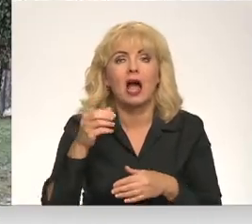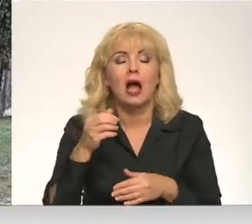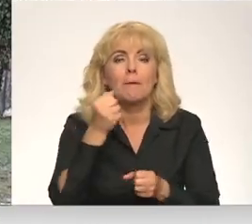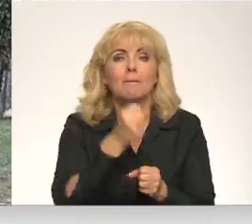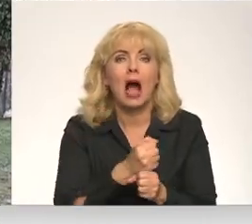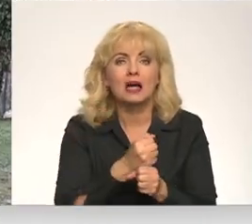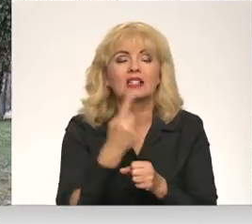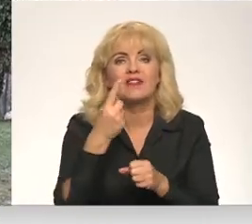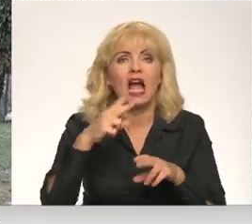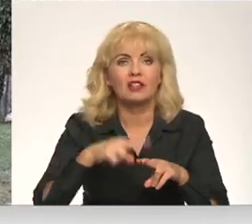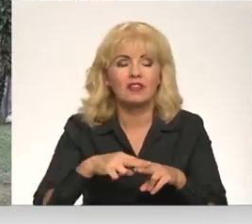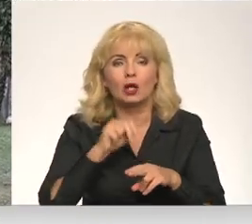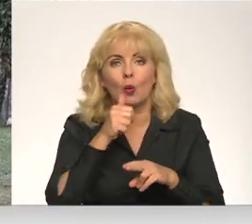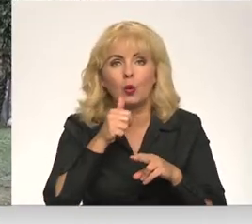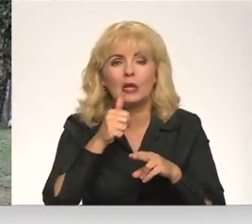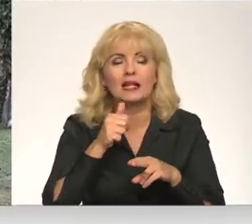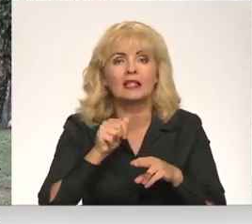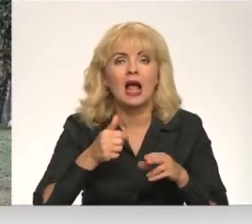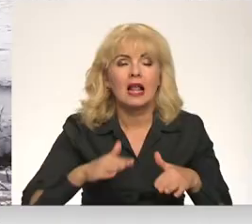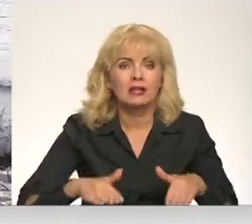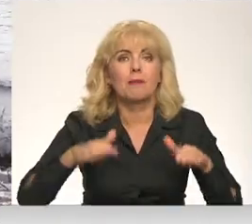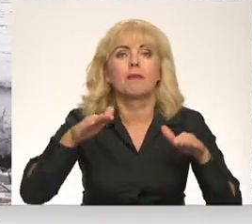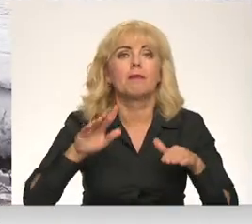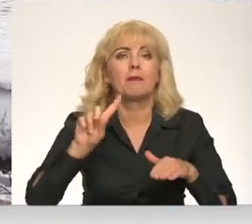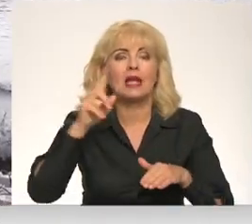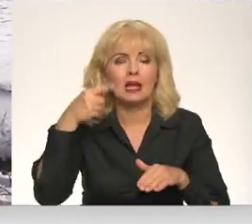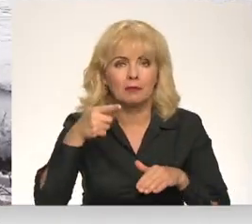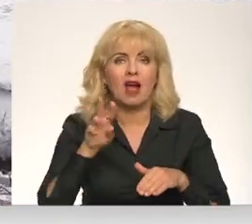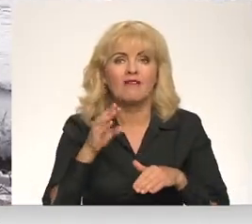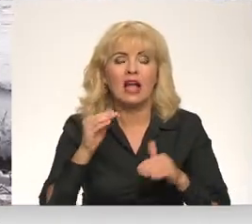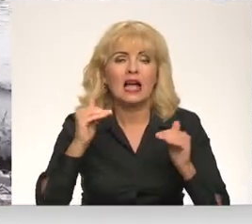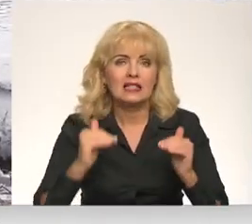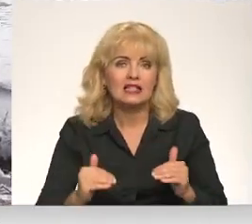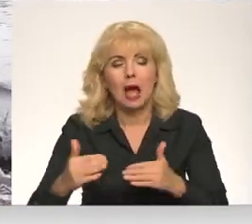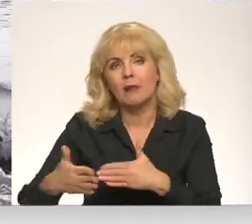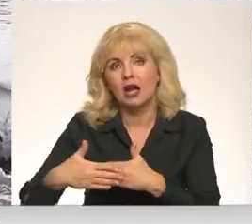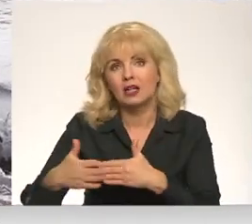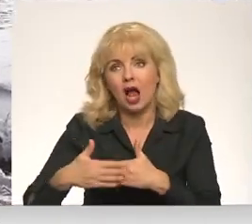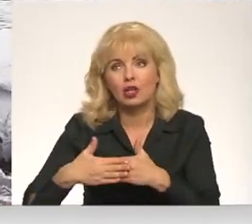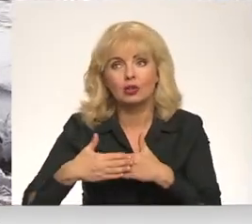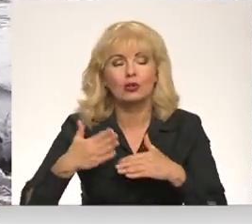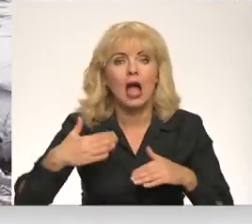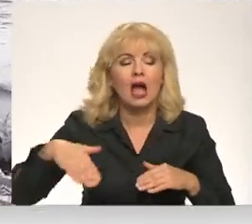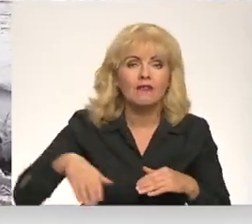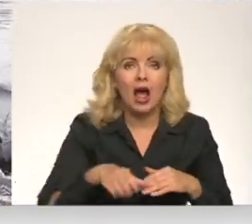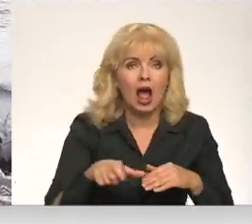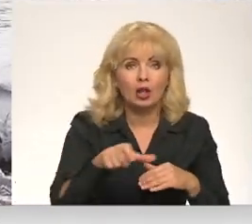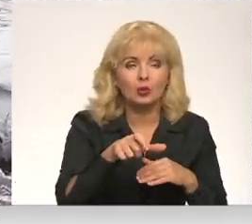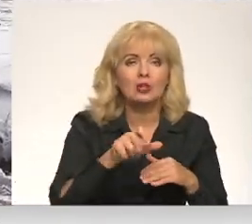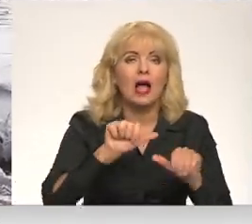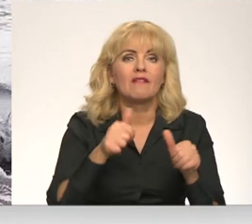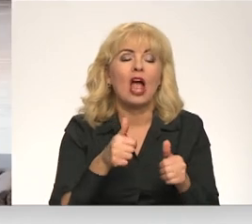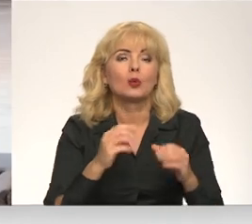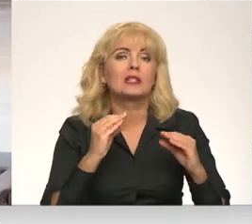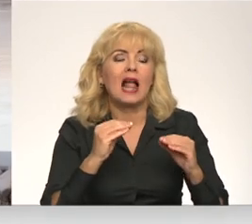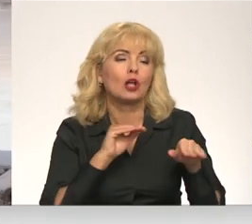vietām, kuru ūdens līmeņa celšanās skar pirmo. Te Ventai ir zemi krasti un tā met vairākus līkumus, kur veidojas ledus